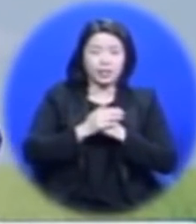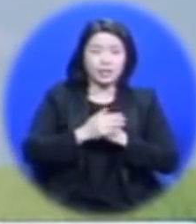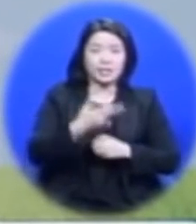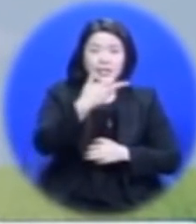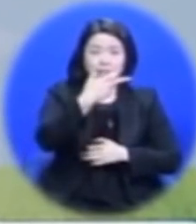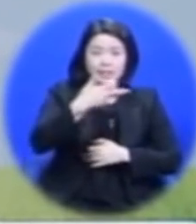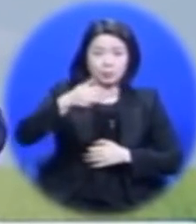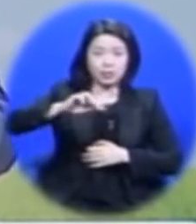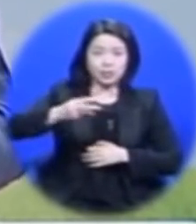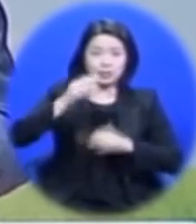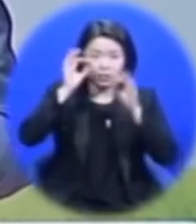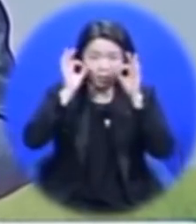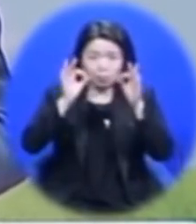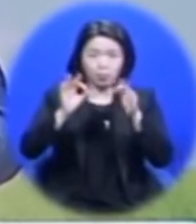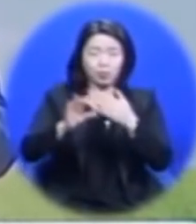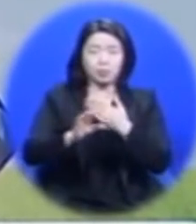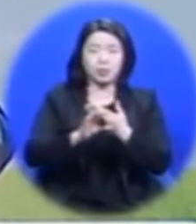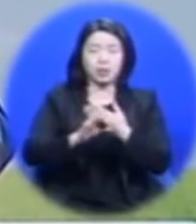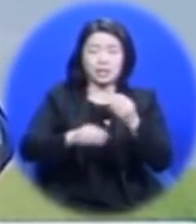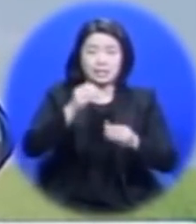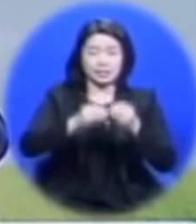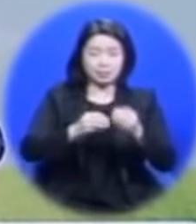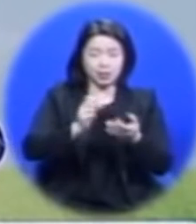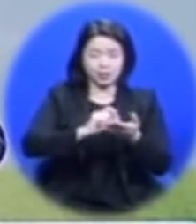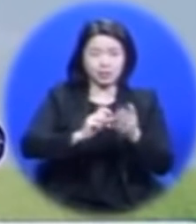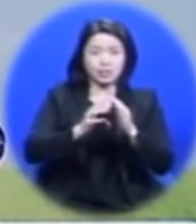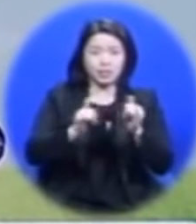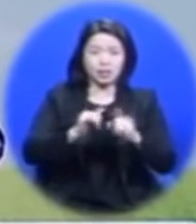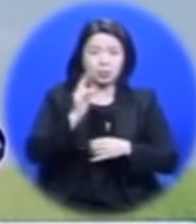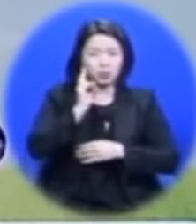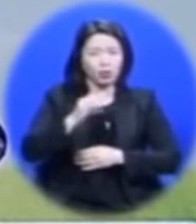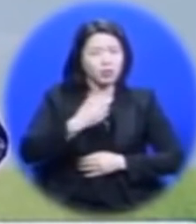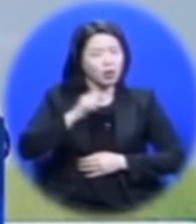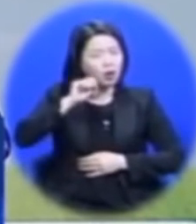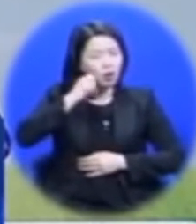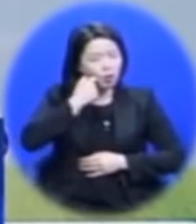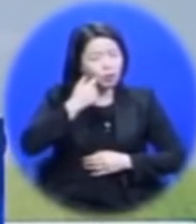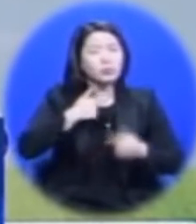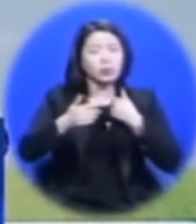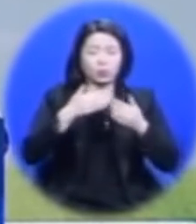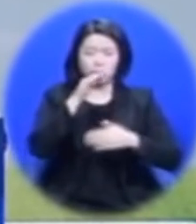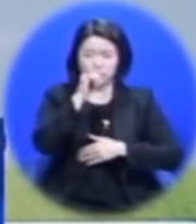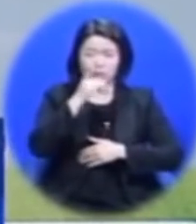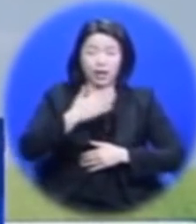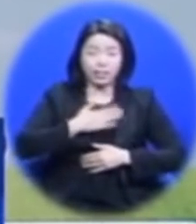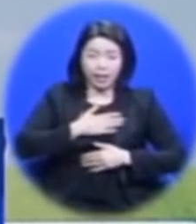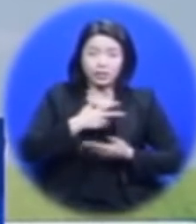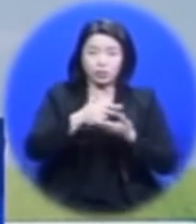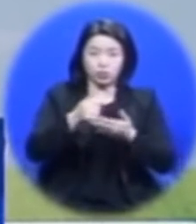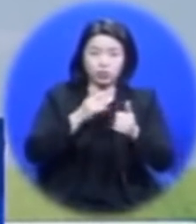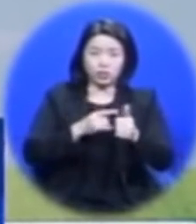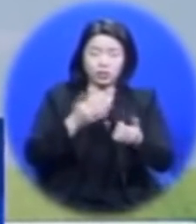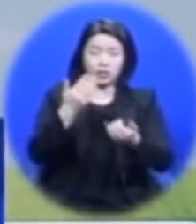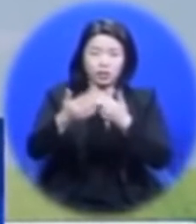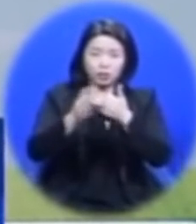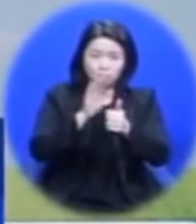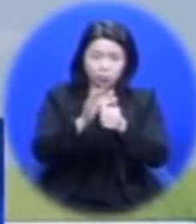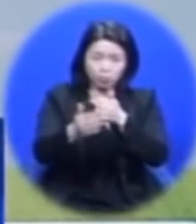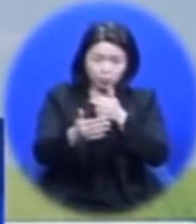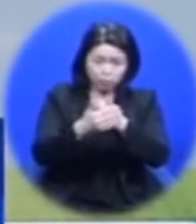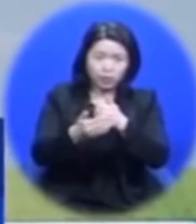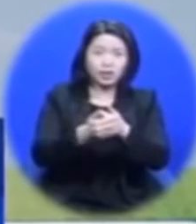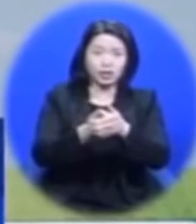17절에 보면 시편 기자가 굉장한 어려움을 겪고 있습니다. 나는 주님께 도와달라고 내 입으로